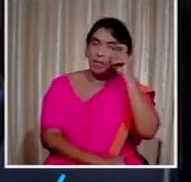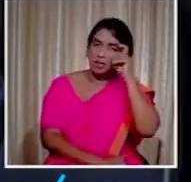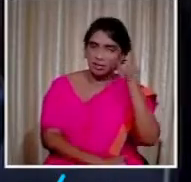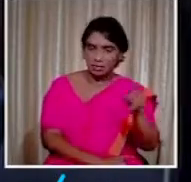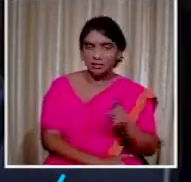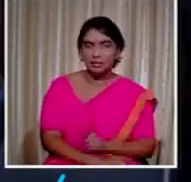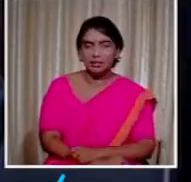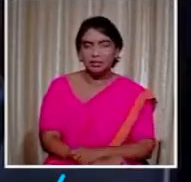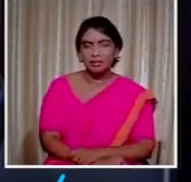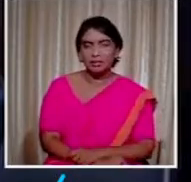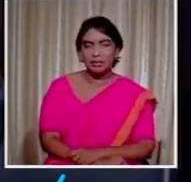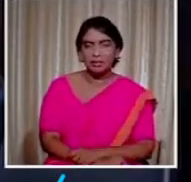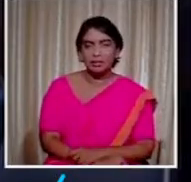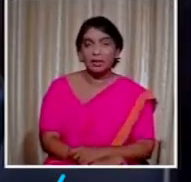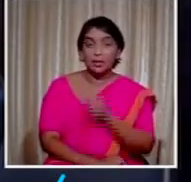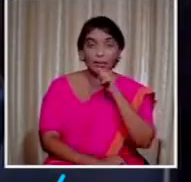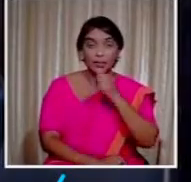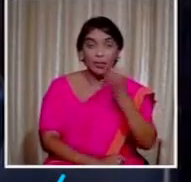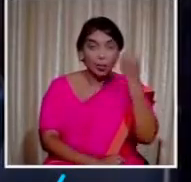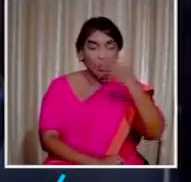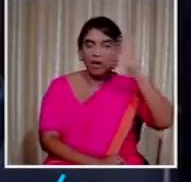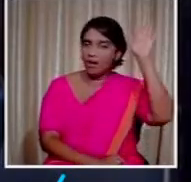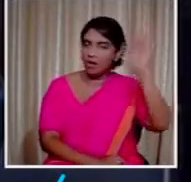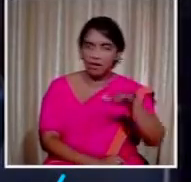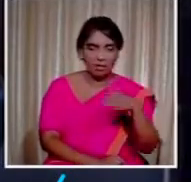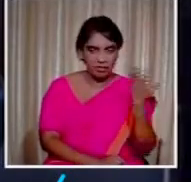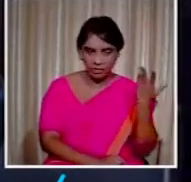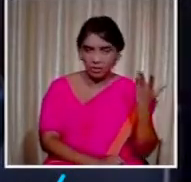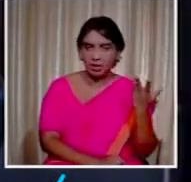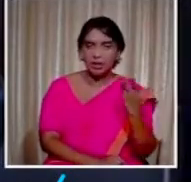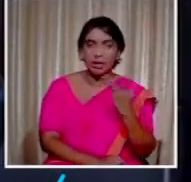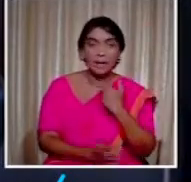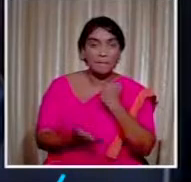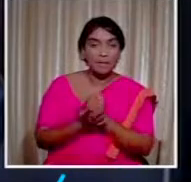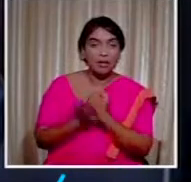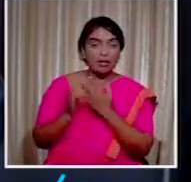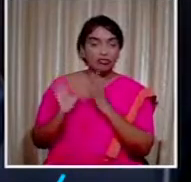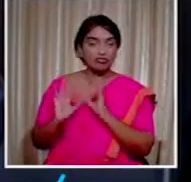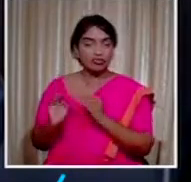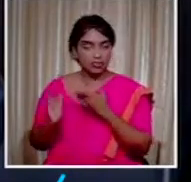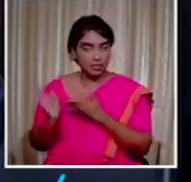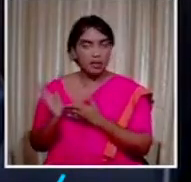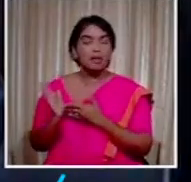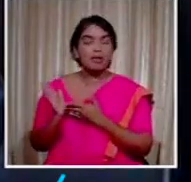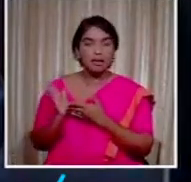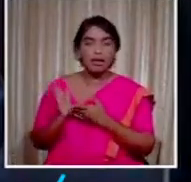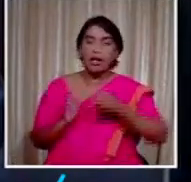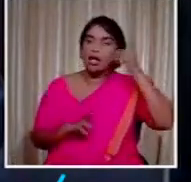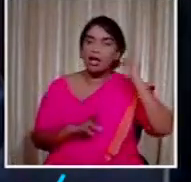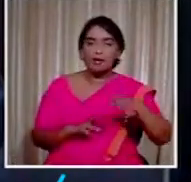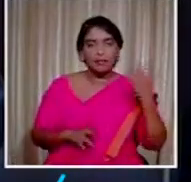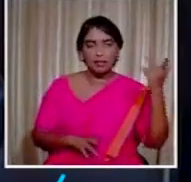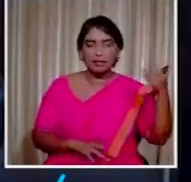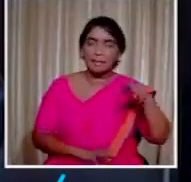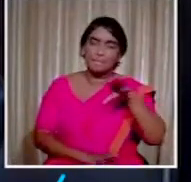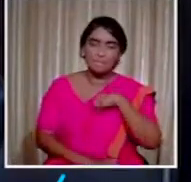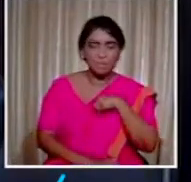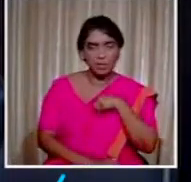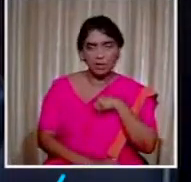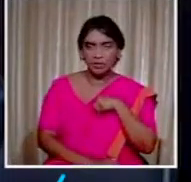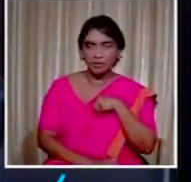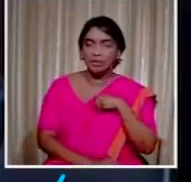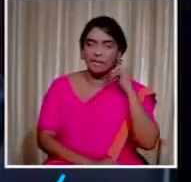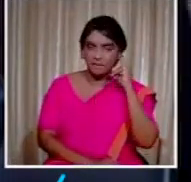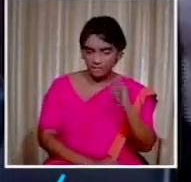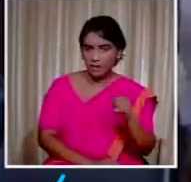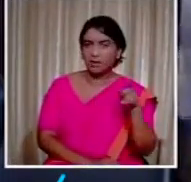කොහොම වුණත් ඒ නැව නිශ්චිත දිනේ ආවේ නැහැ එතකොට LC අපි ඕපන් කරලා තිබුණාට අනුමත කරලා නැහැ කියලා එතුමා පිළිගත්තා එතකොට එතන